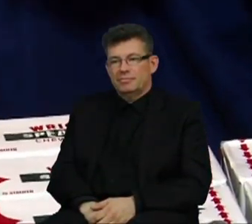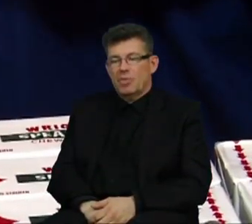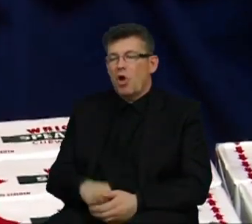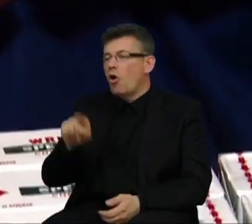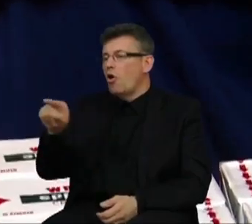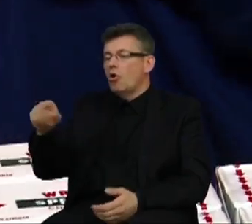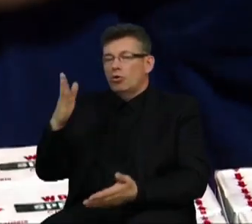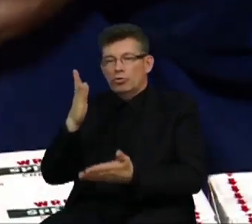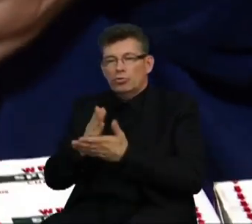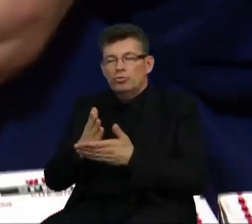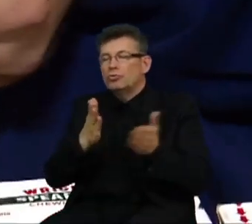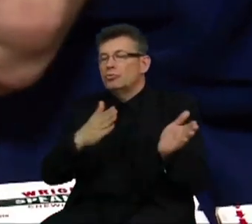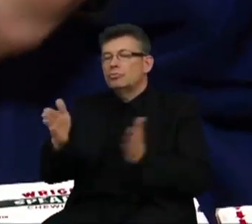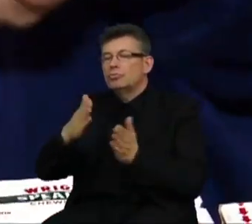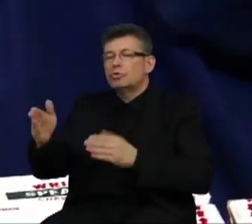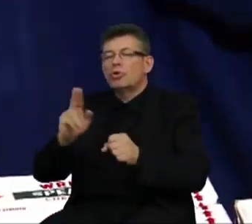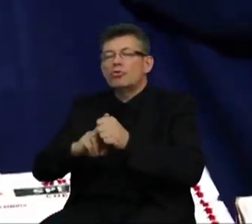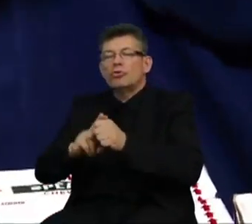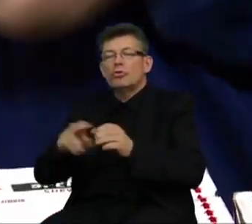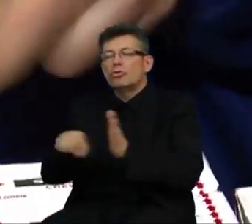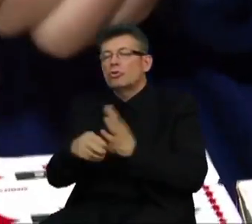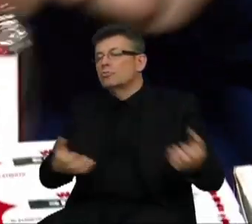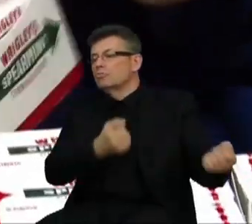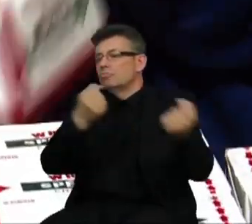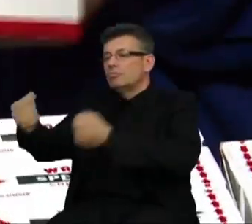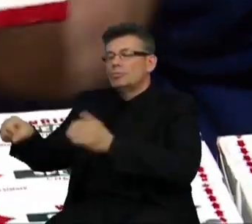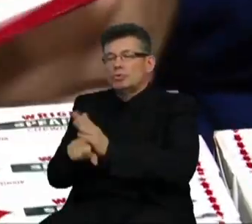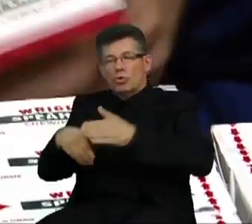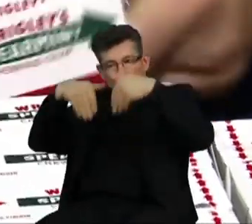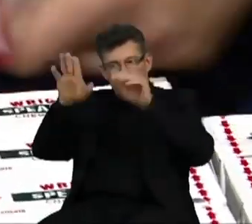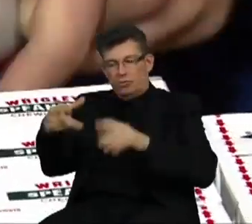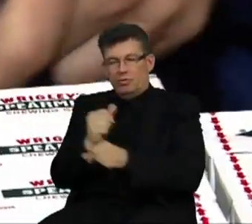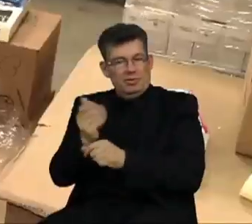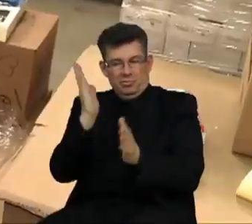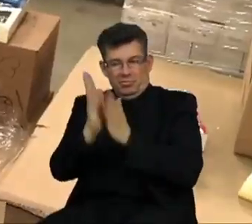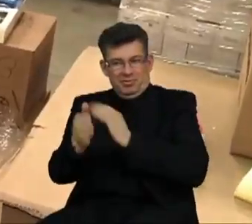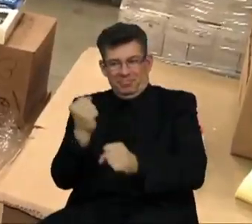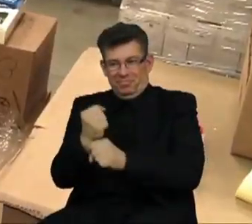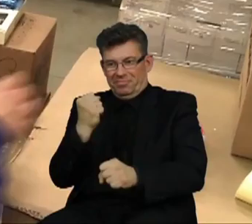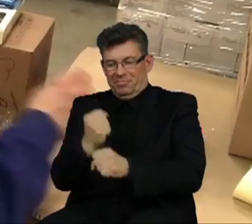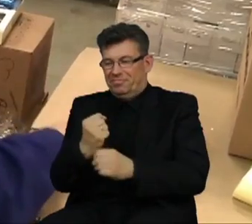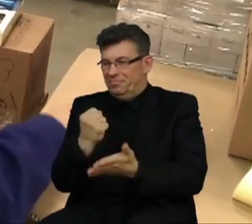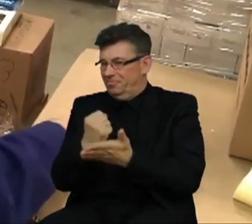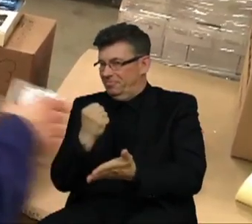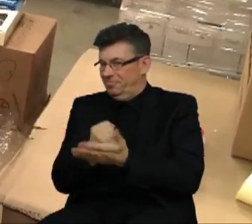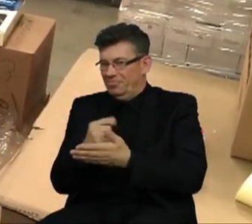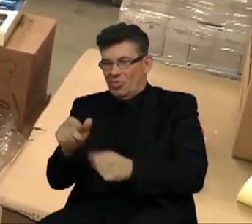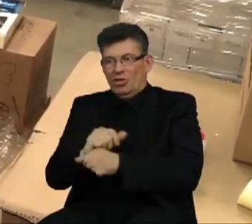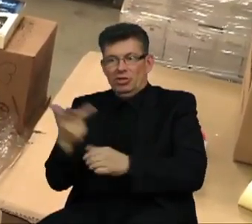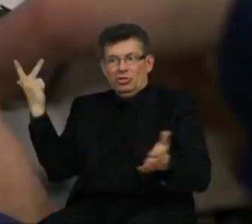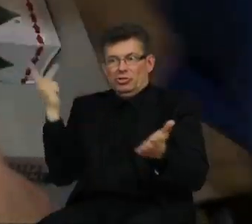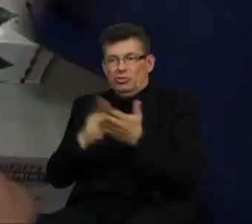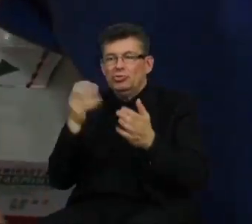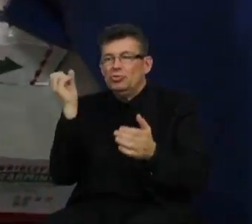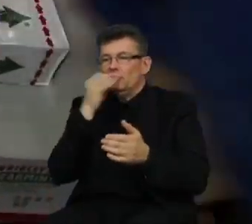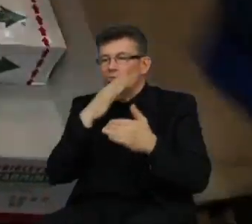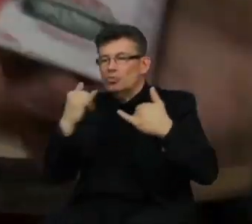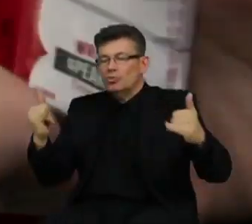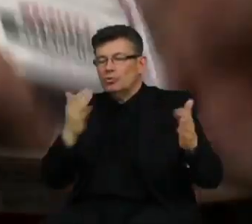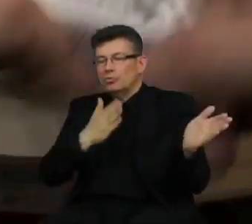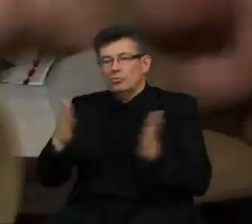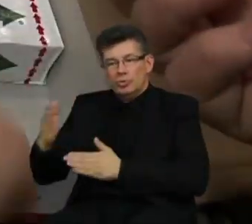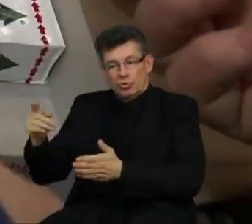Oni już na przykład szykują towar na dostawy do sklepów, a to nie jest taka prosta sprawa, dlatego że to jest prawie 3000 produktów.